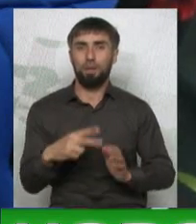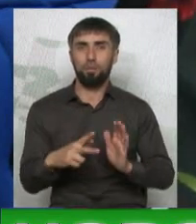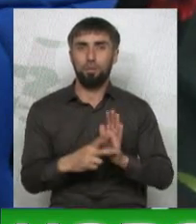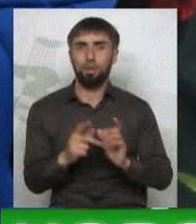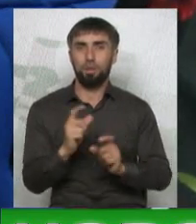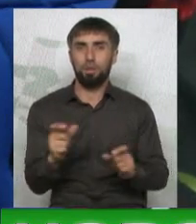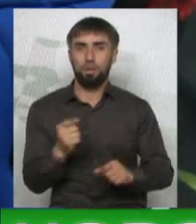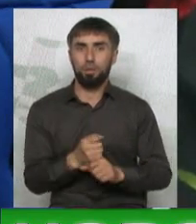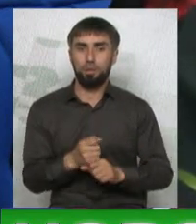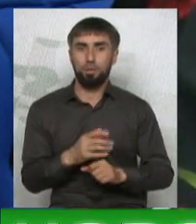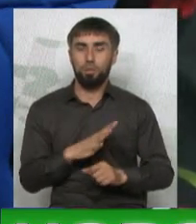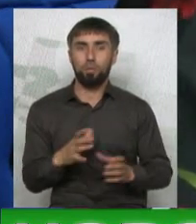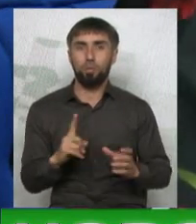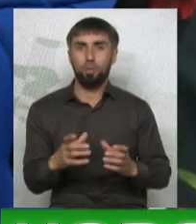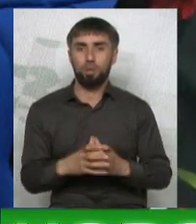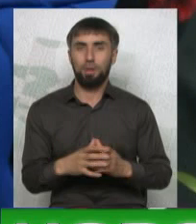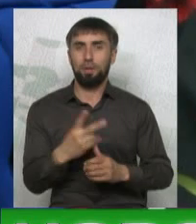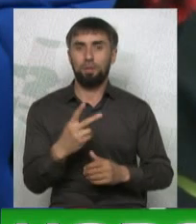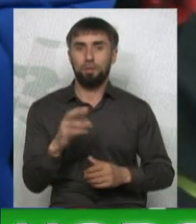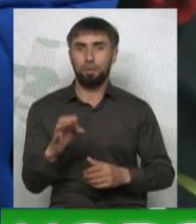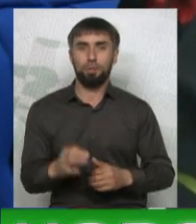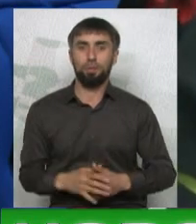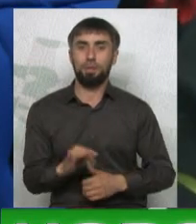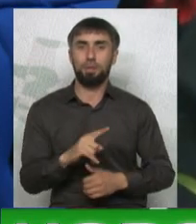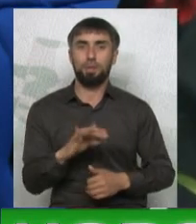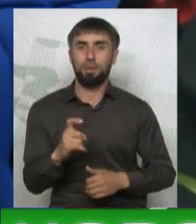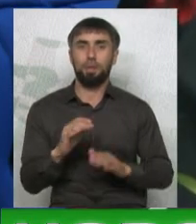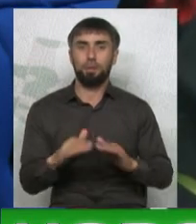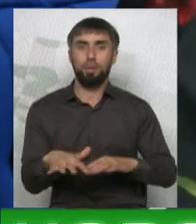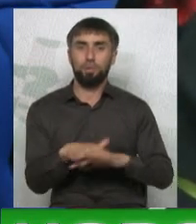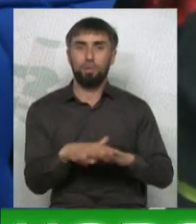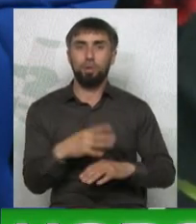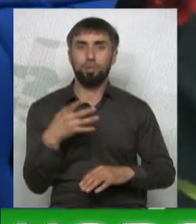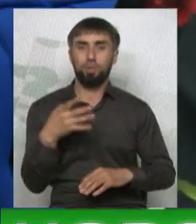5228 человек, что составляет 72%. Из них детское население